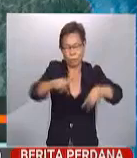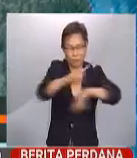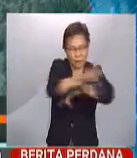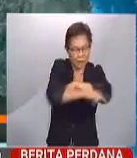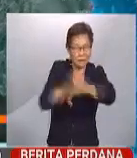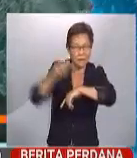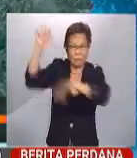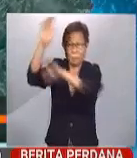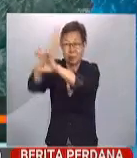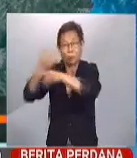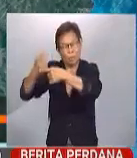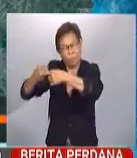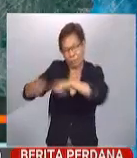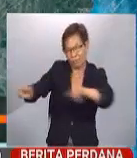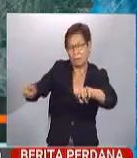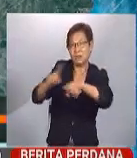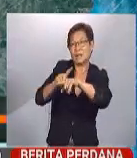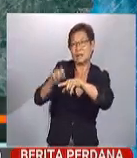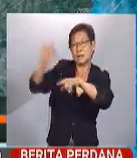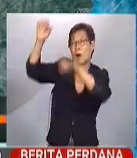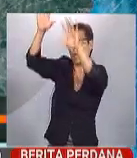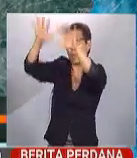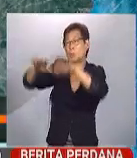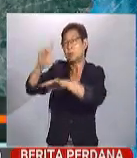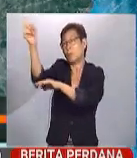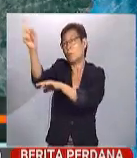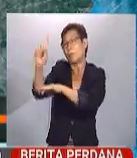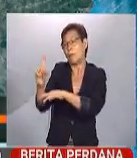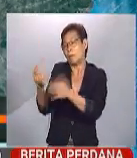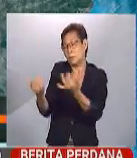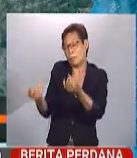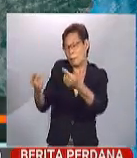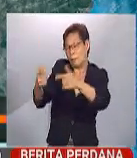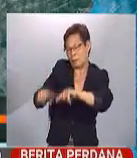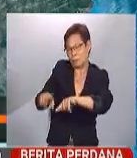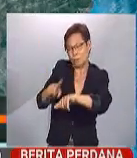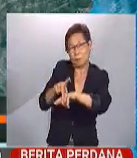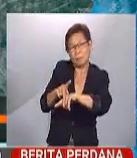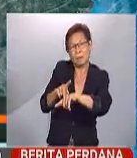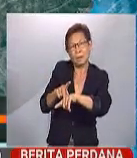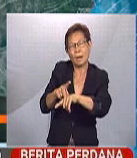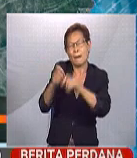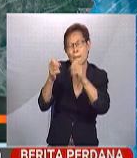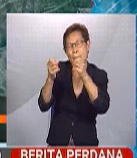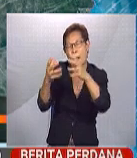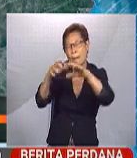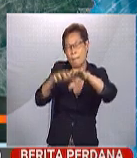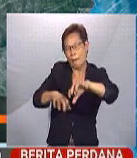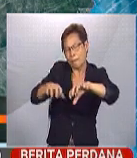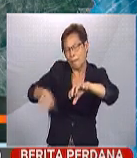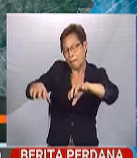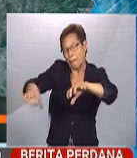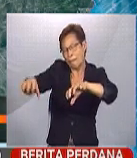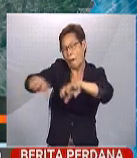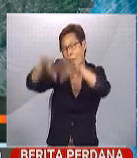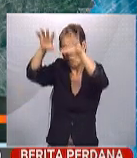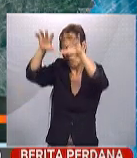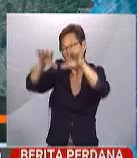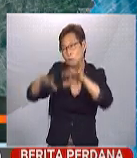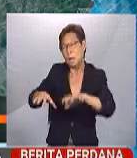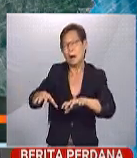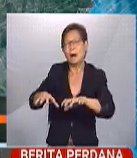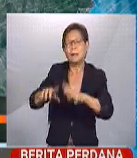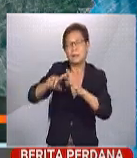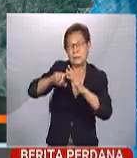negeri Sabah dan Sarawak. Di negeri Sabah, hujan berserta rebut petir kini sedang berlaku di kebanyakan bahagian. Hujan ini